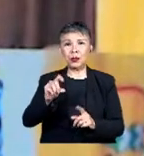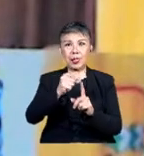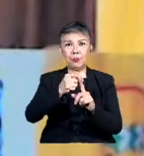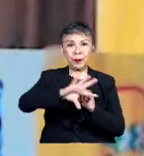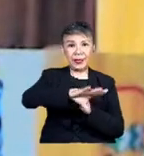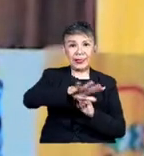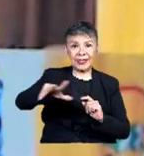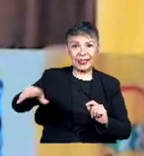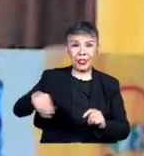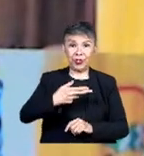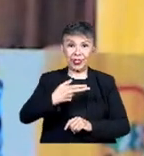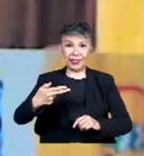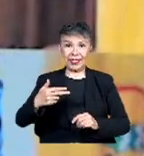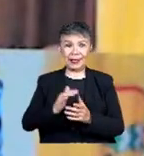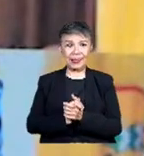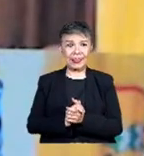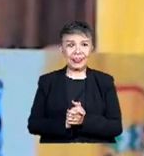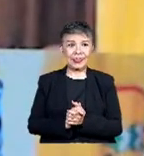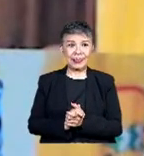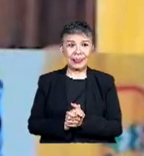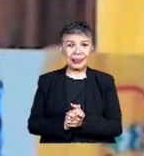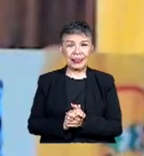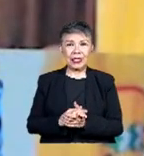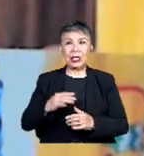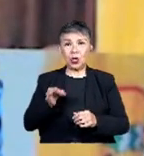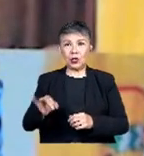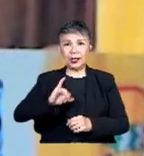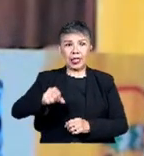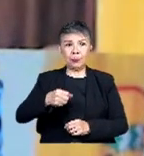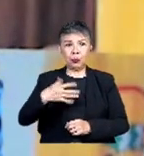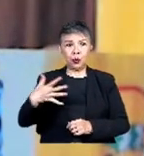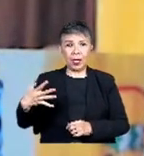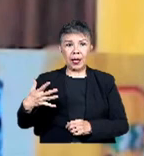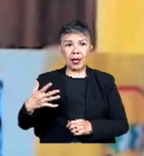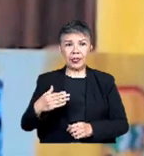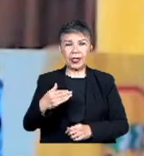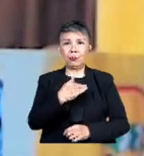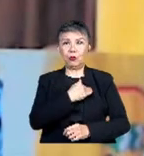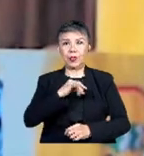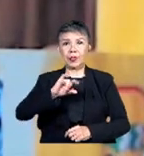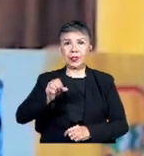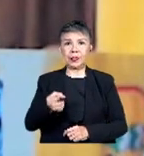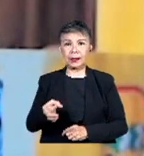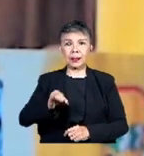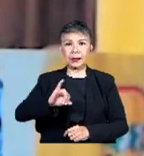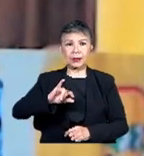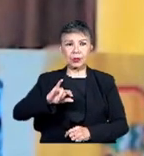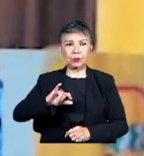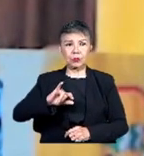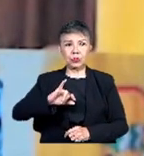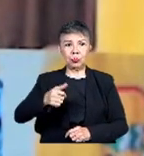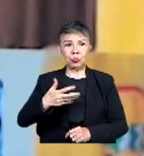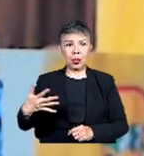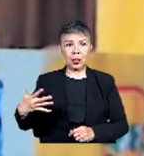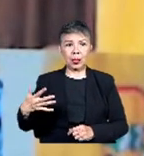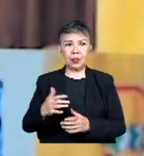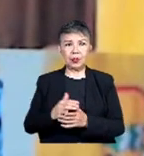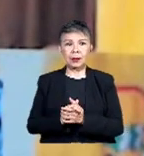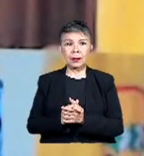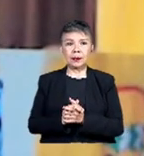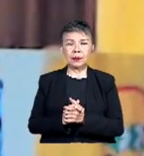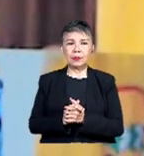provinsi, Kota Jayapura dan Kabupaten Jayapura adalah daerah yang